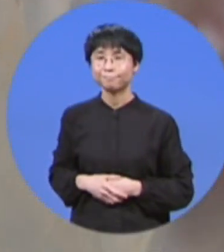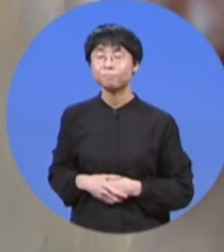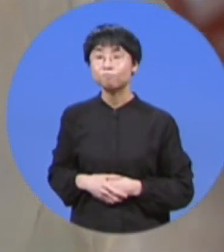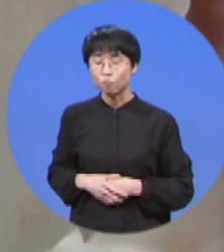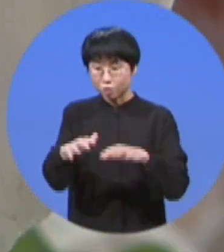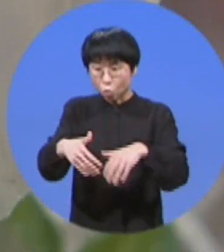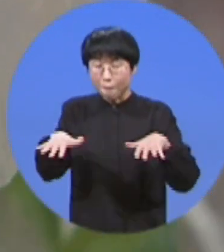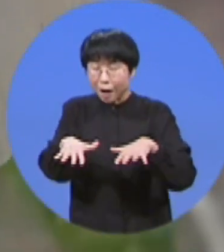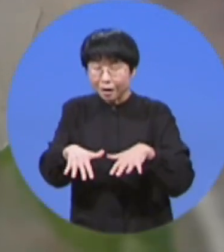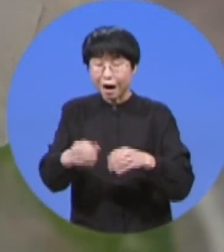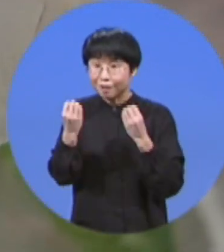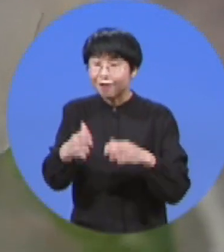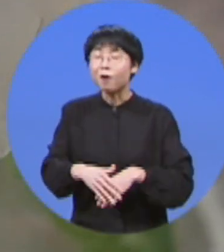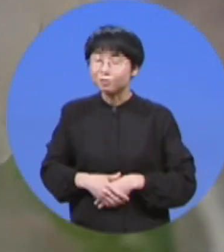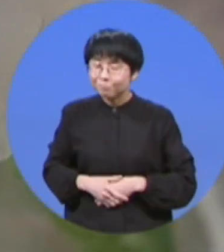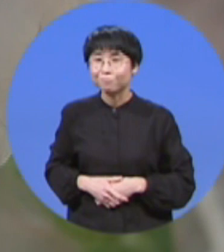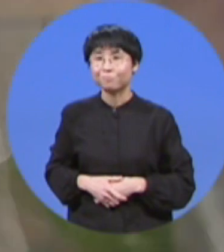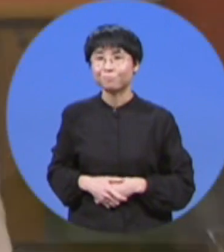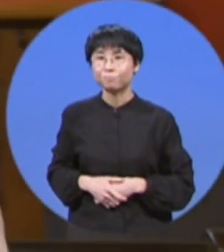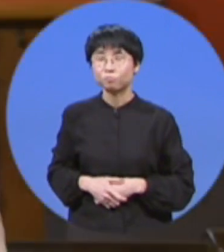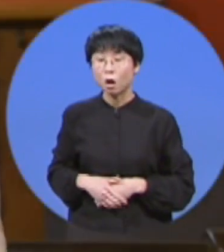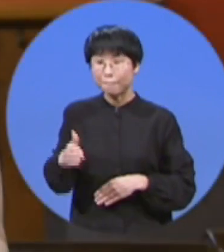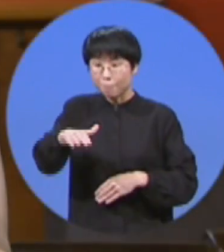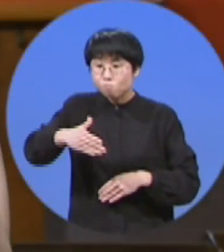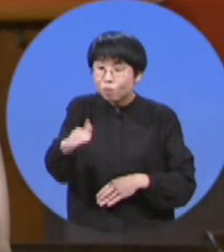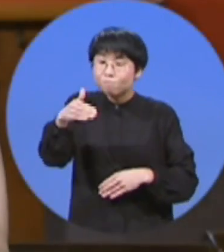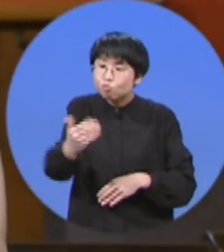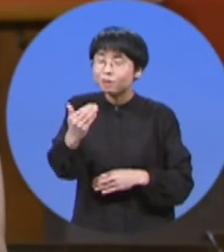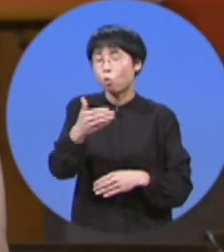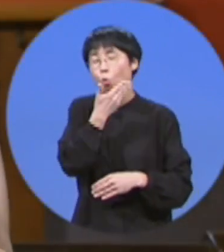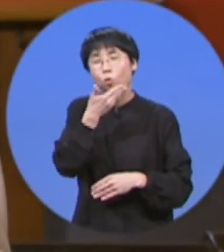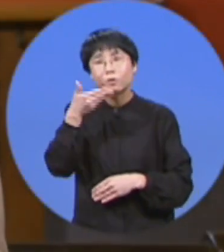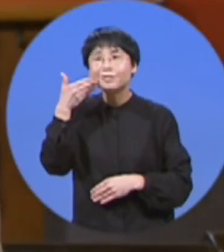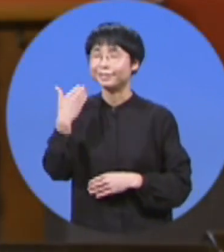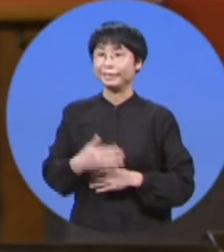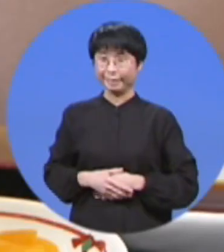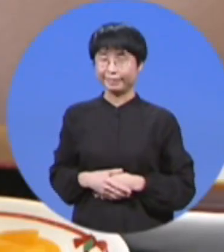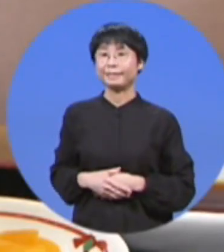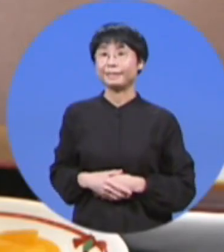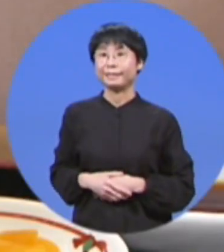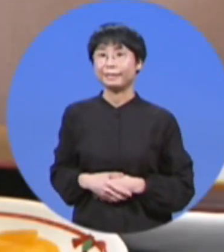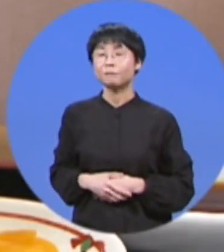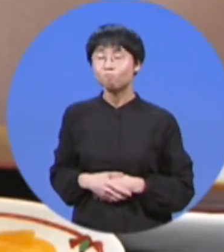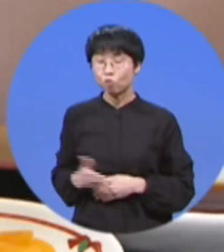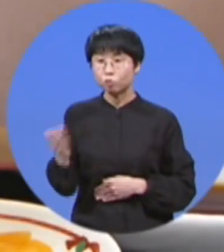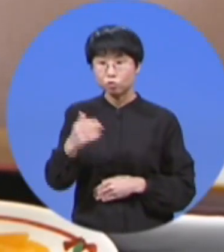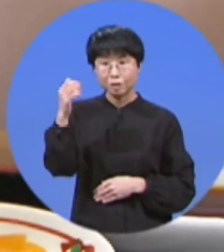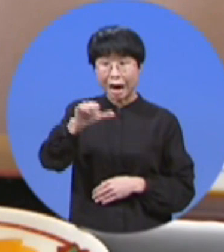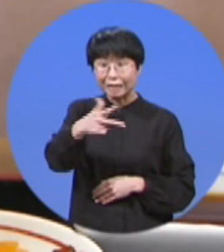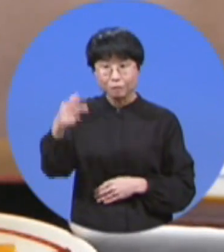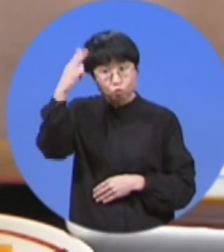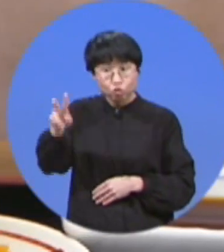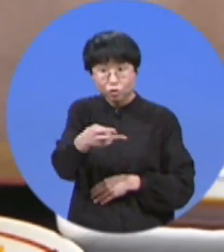新鮮、うん、身がプリップリで美味しいです。では続いてアジフ